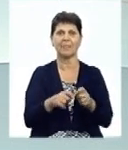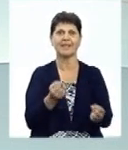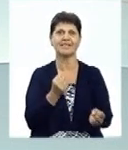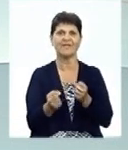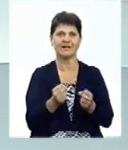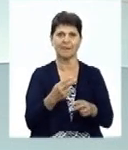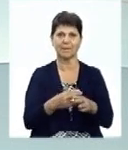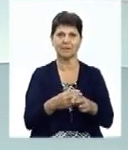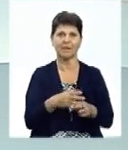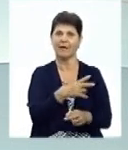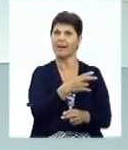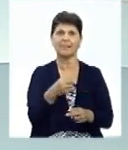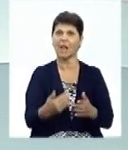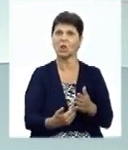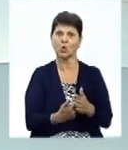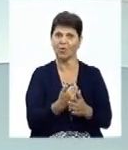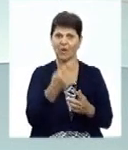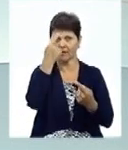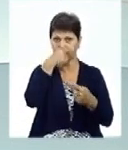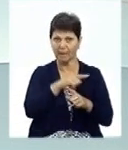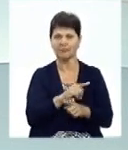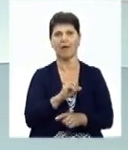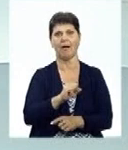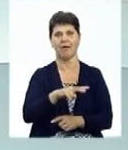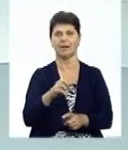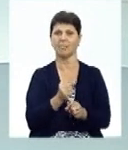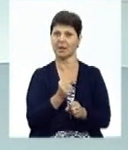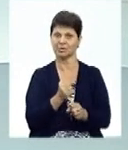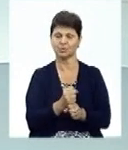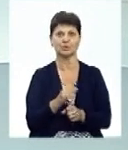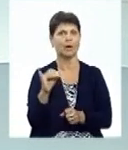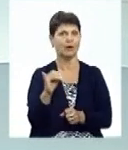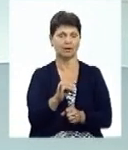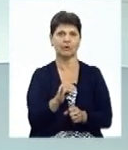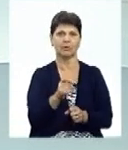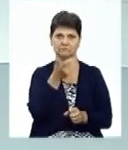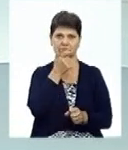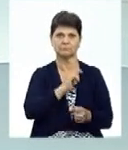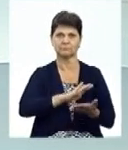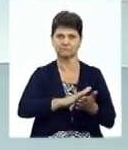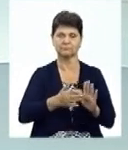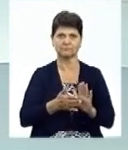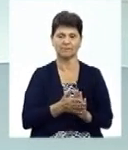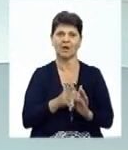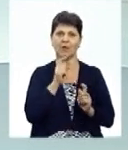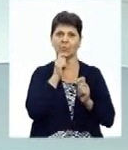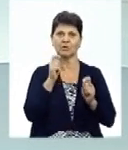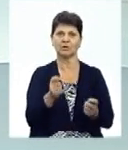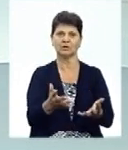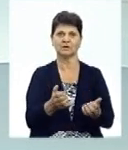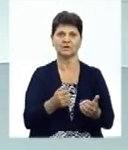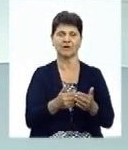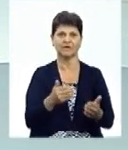не нова, але працююча і в гарному стані, каже директор навчального закладу Валерій Дяків. Подарунок вінничани отримали від навчального